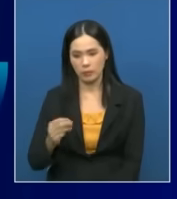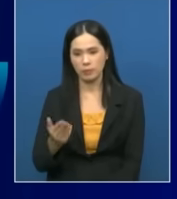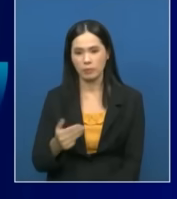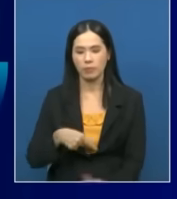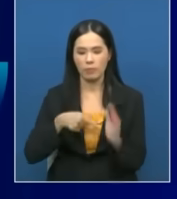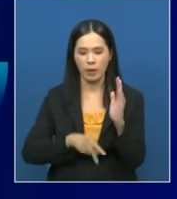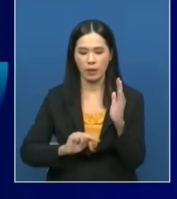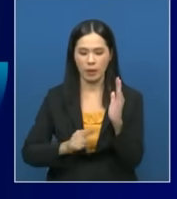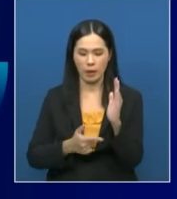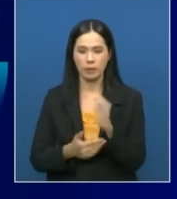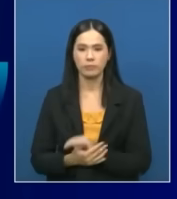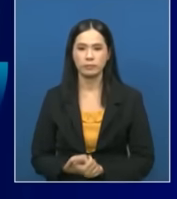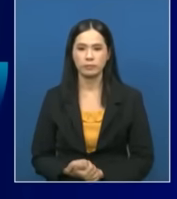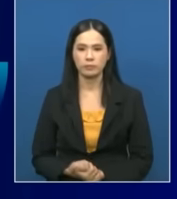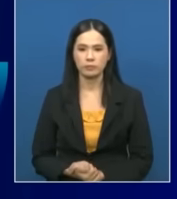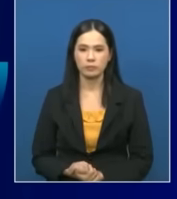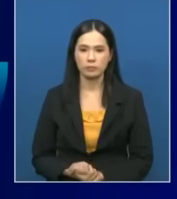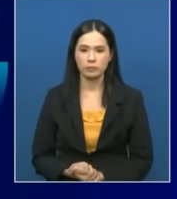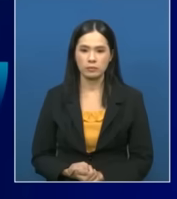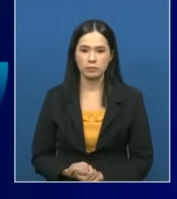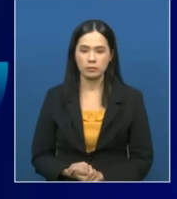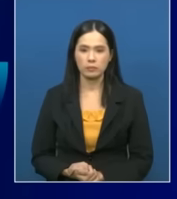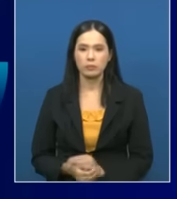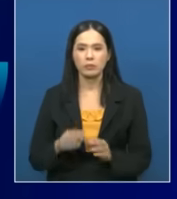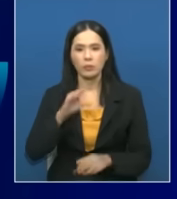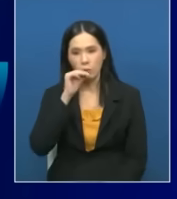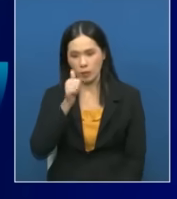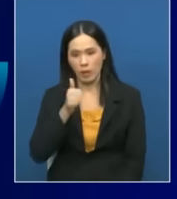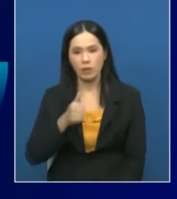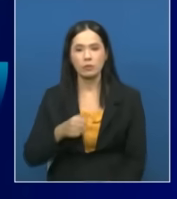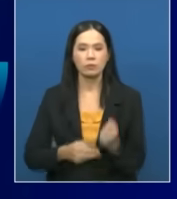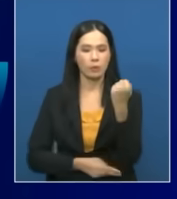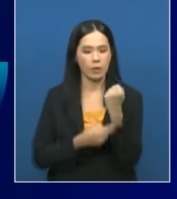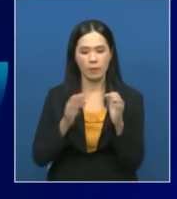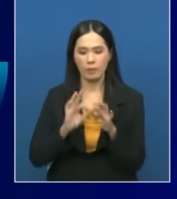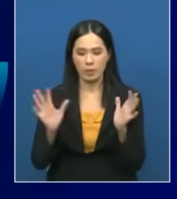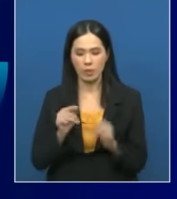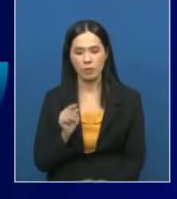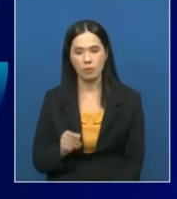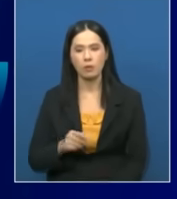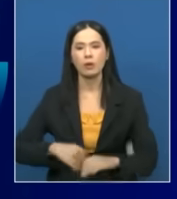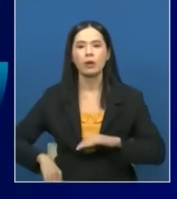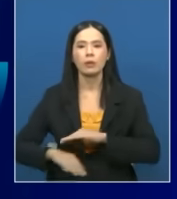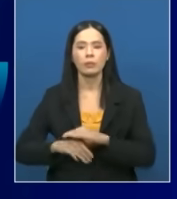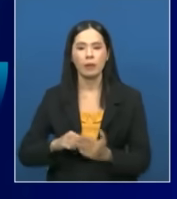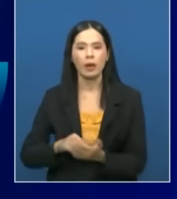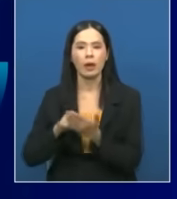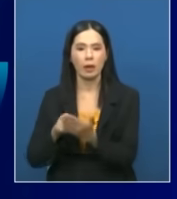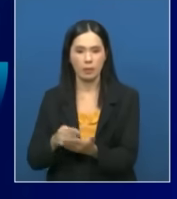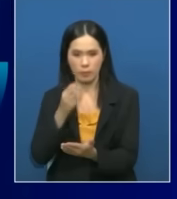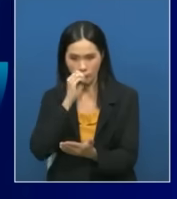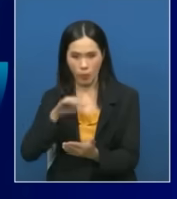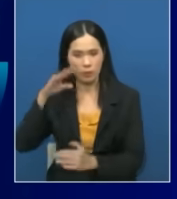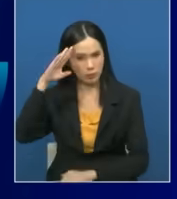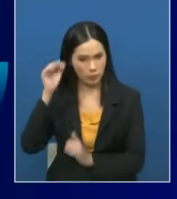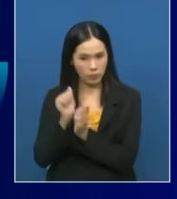พังงานี่ฮะคุณผู้ชมที่พูดชื่อโรงแรมได้เพราะโรงแรมเขาไม่เกี่ยวแล้วเขาเป็นคนให้ความร่วมมือประสานกับเจ้าหน้าที่ว่